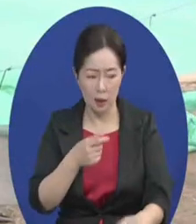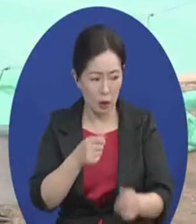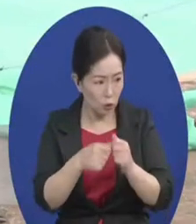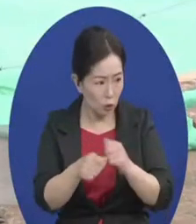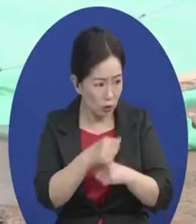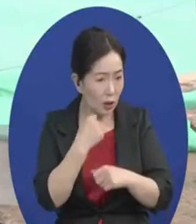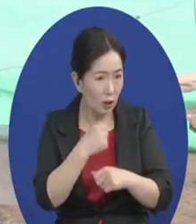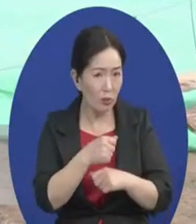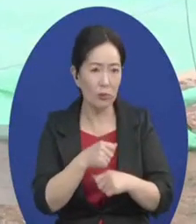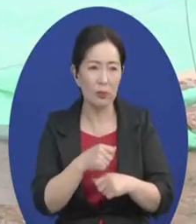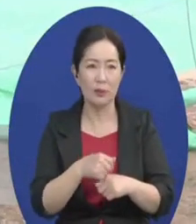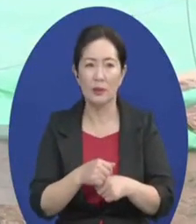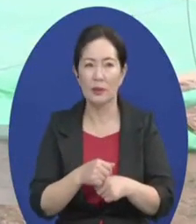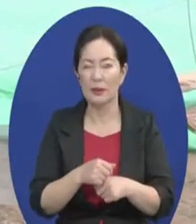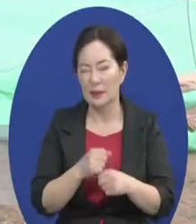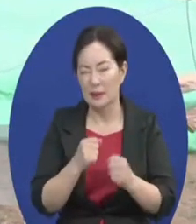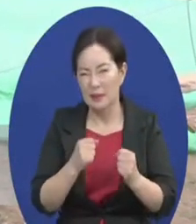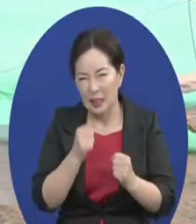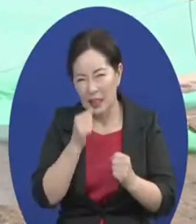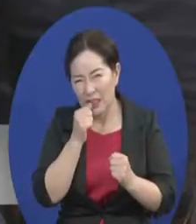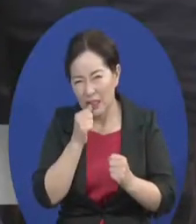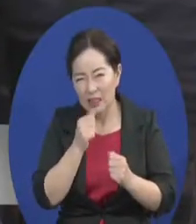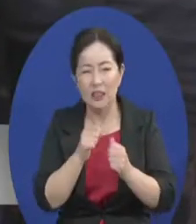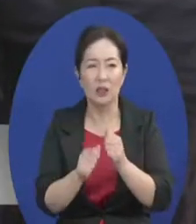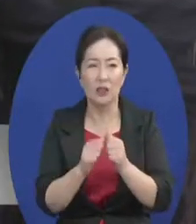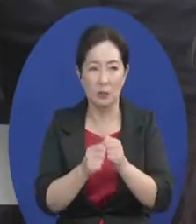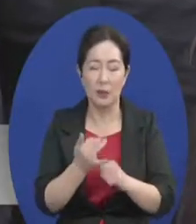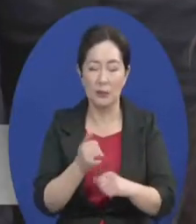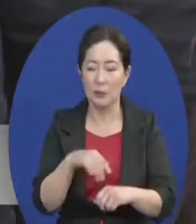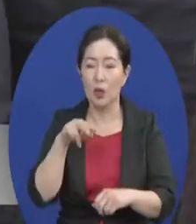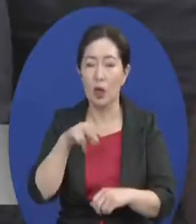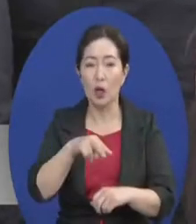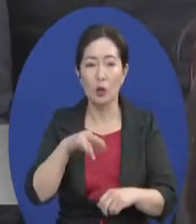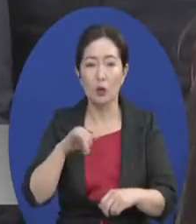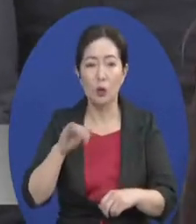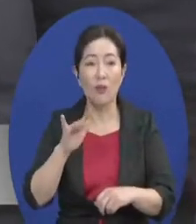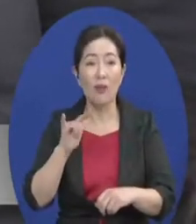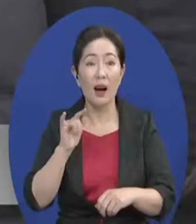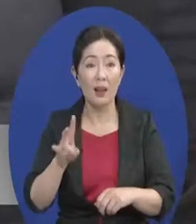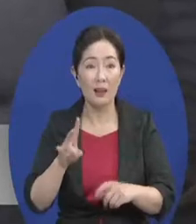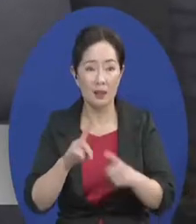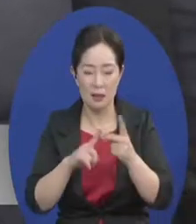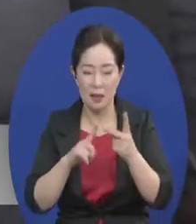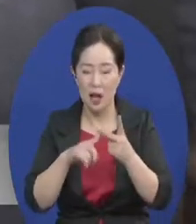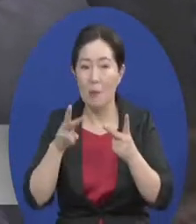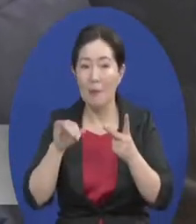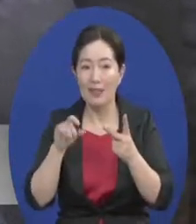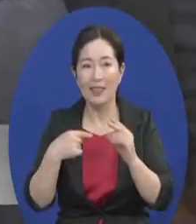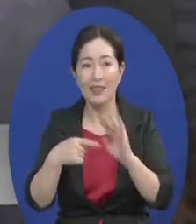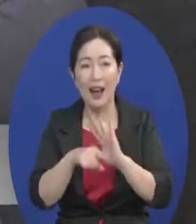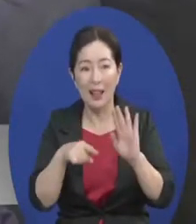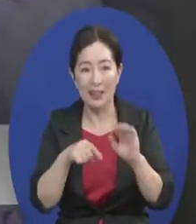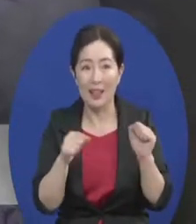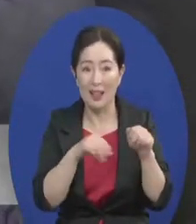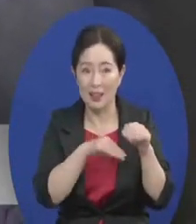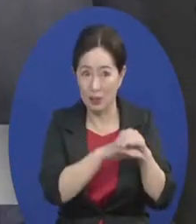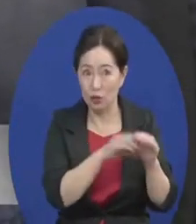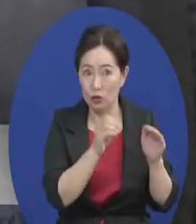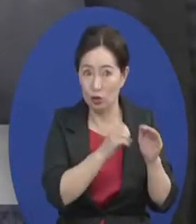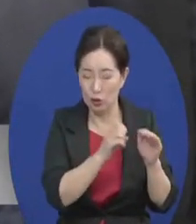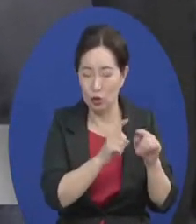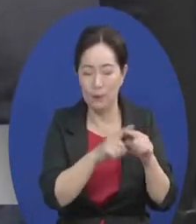Яаж? Баяр нь бол тэгэл нэлен чартаж ижил төлнө шүү дээ. Луу манжин гэхэд бол одоо хасах тал руугаа хадгалж яддаг. А